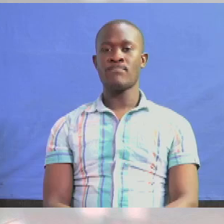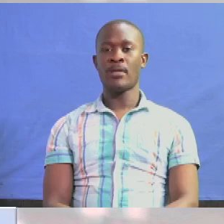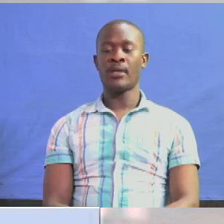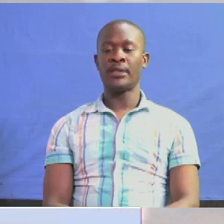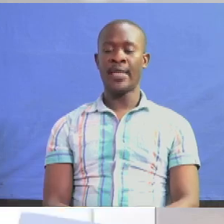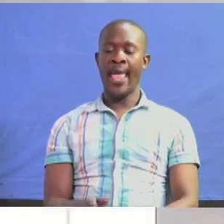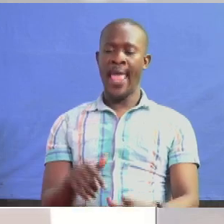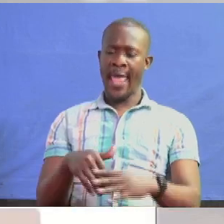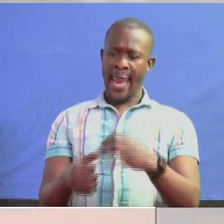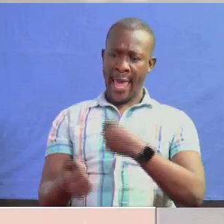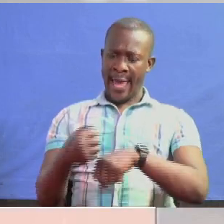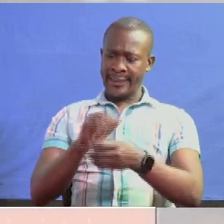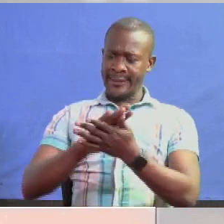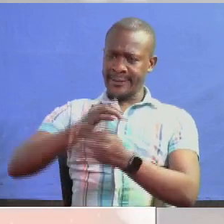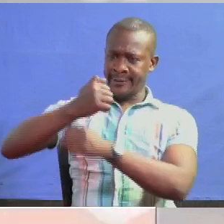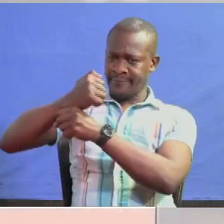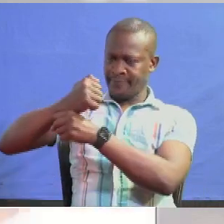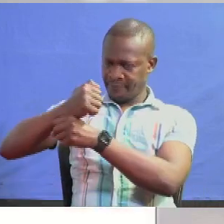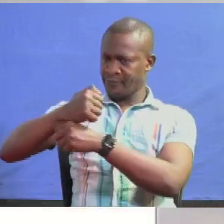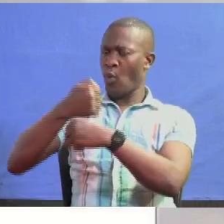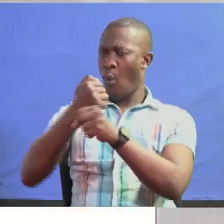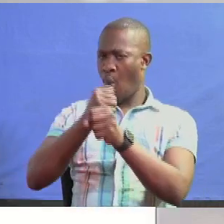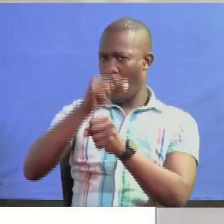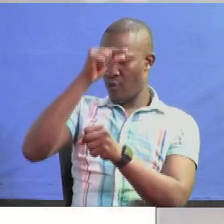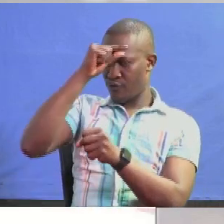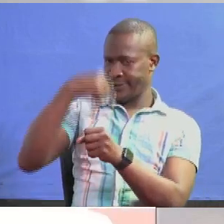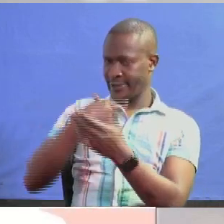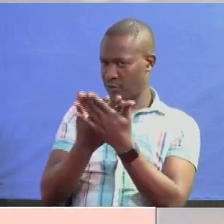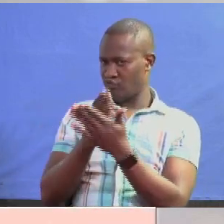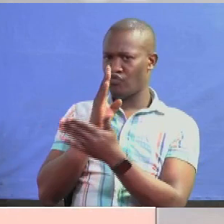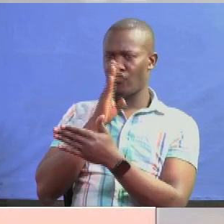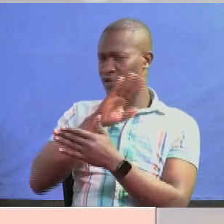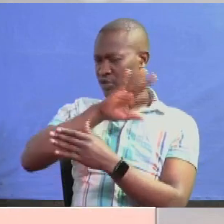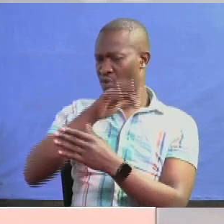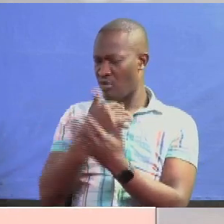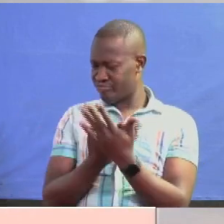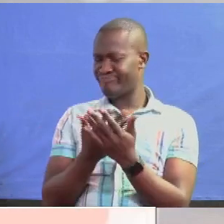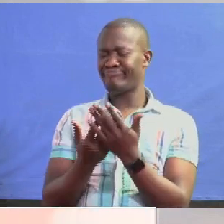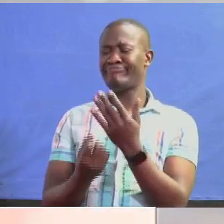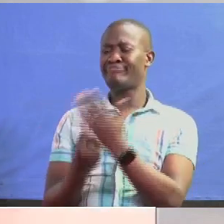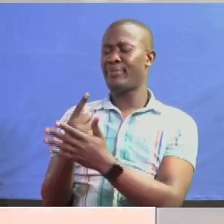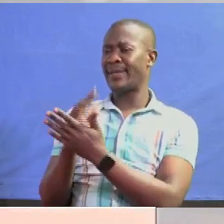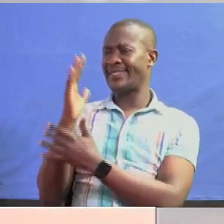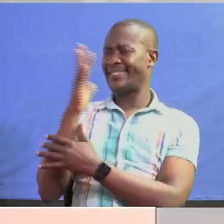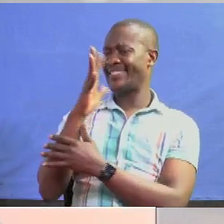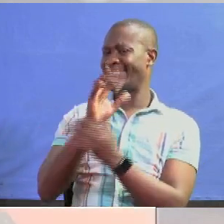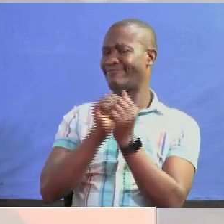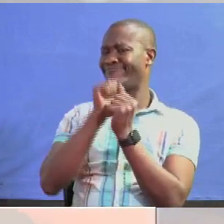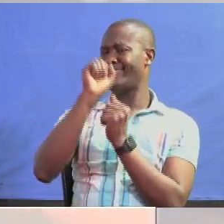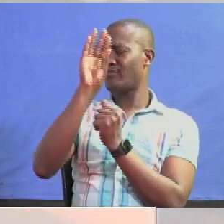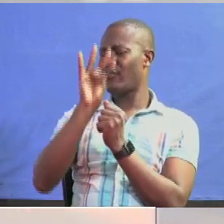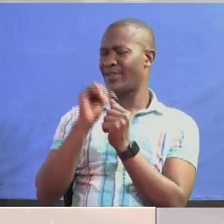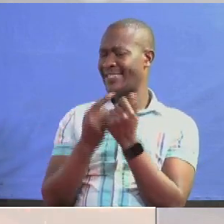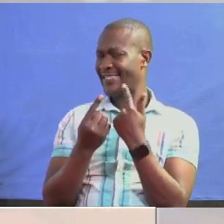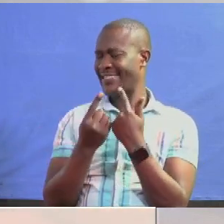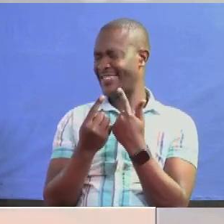Katika harakati ya kupiga jeki juhudi za serikali kufanikisha upanzi wa takriban miti bilioni 15 nchini kufikia mwaka